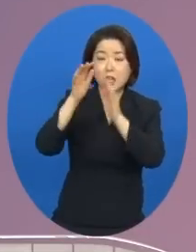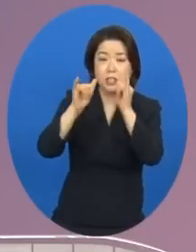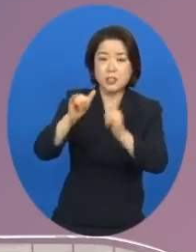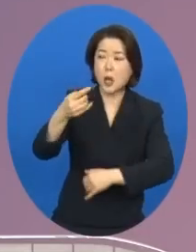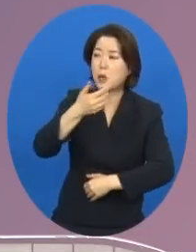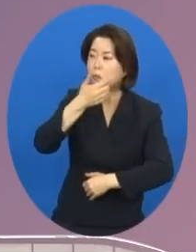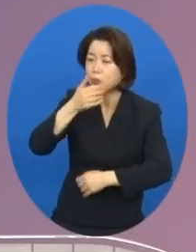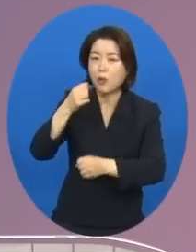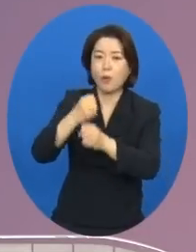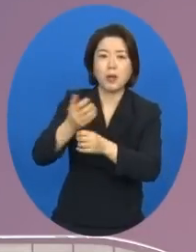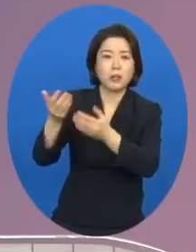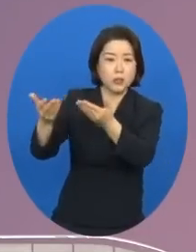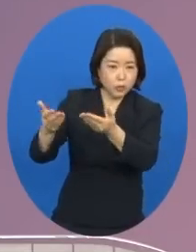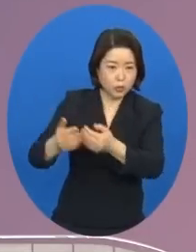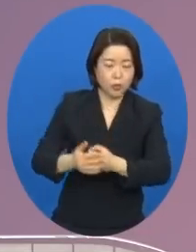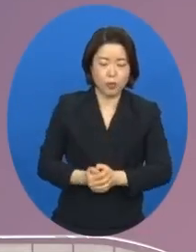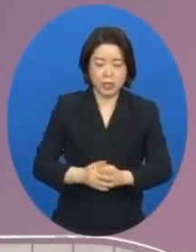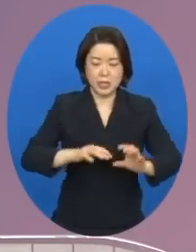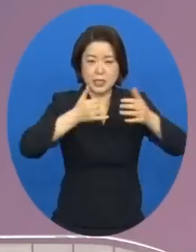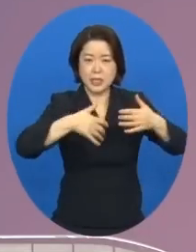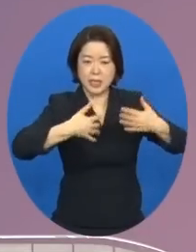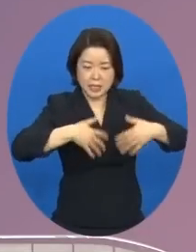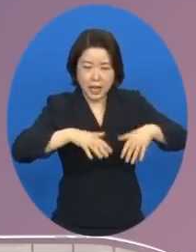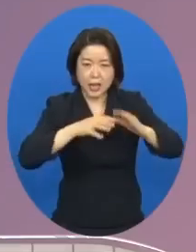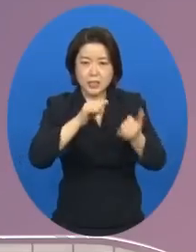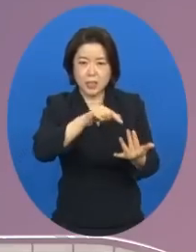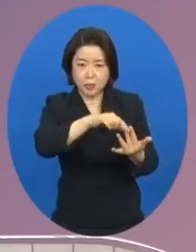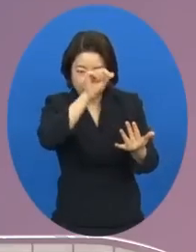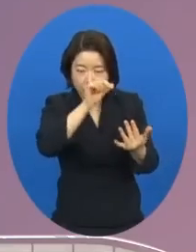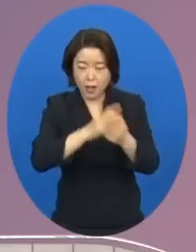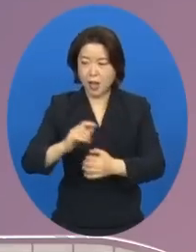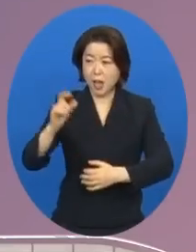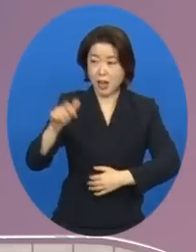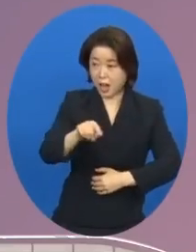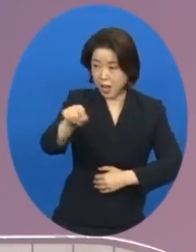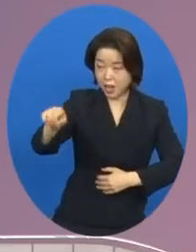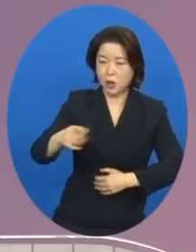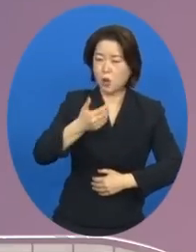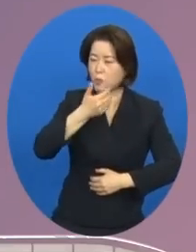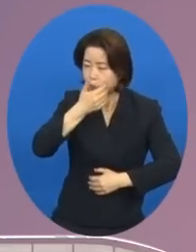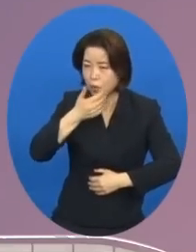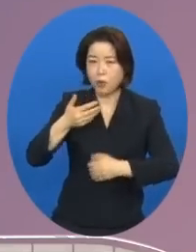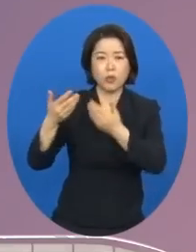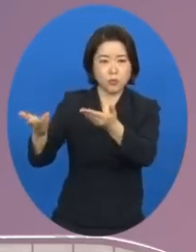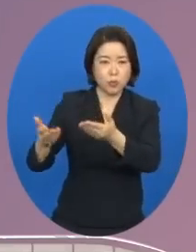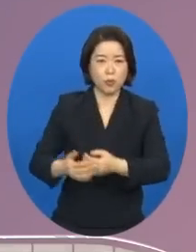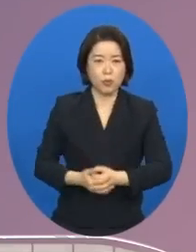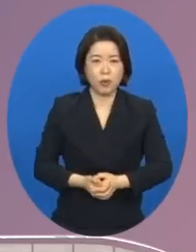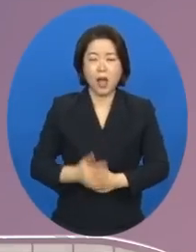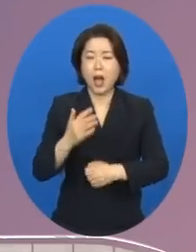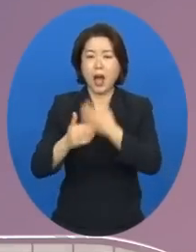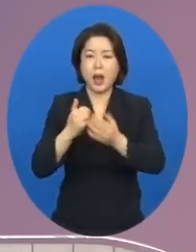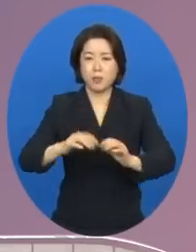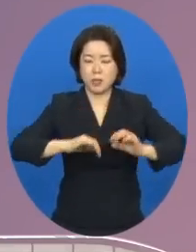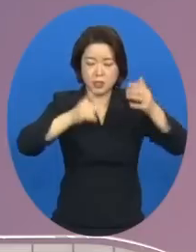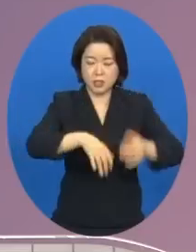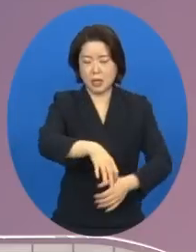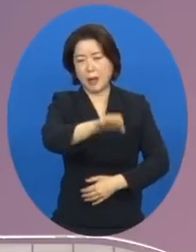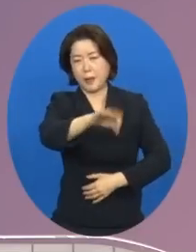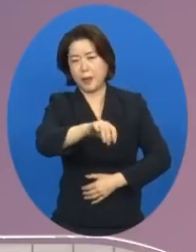하시고, 세상에 약한 것들을 택하사 강한 것들을 부끄럽게 하려 하시며, 하나님께서 세상에 천한